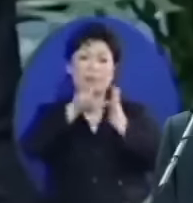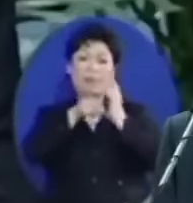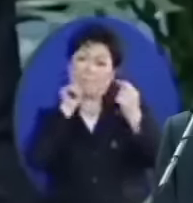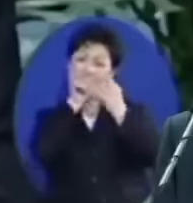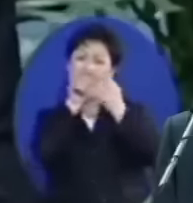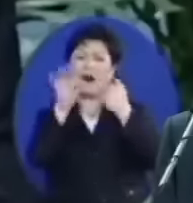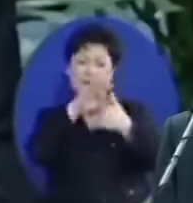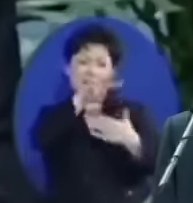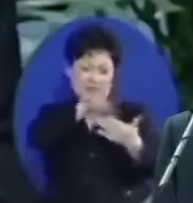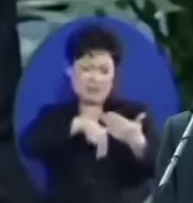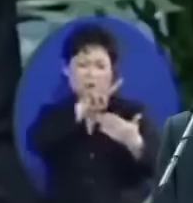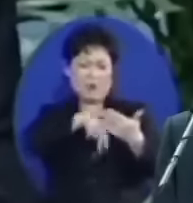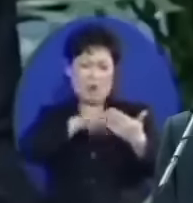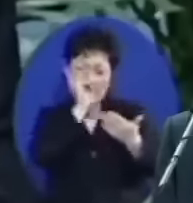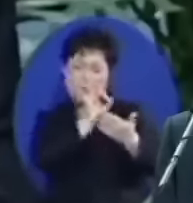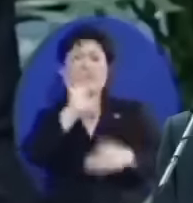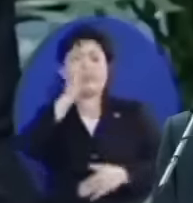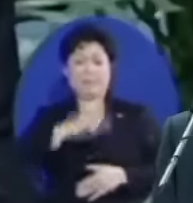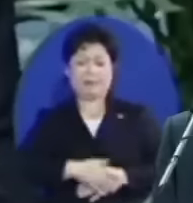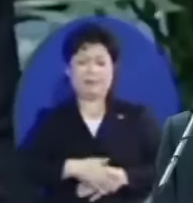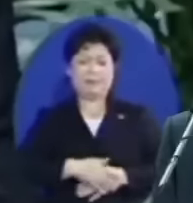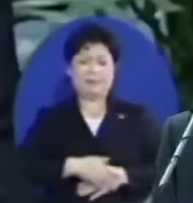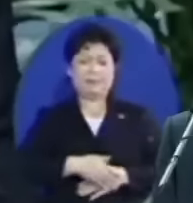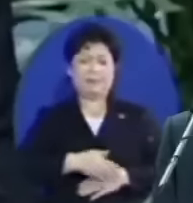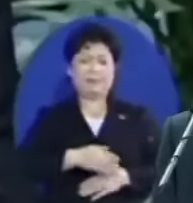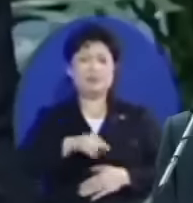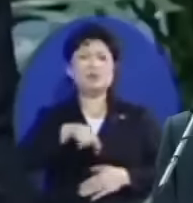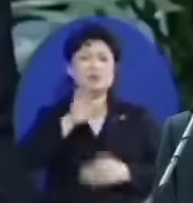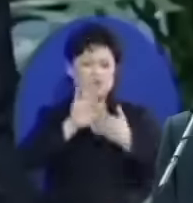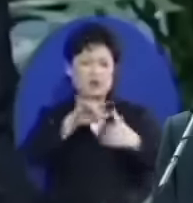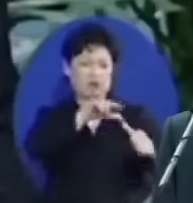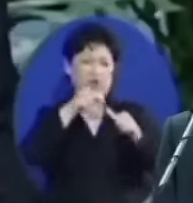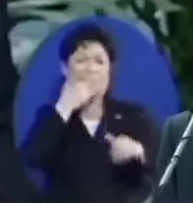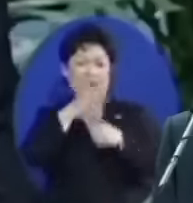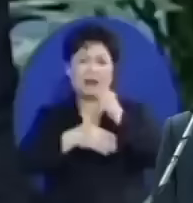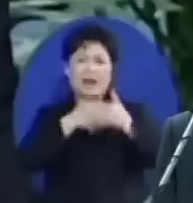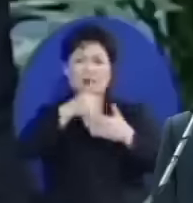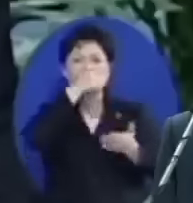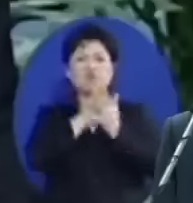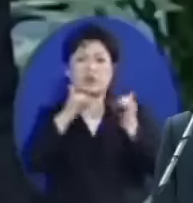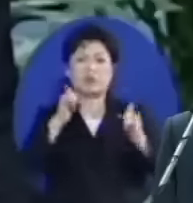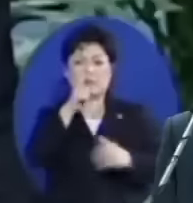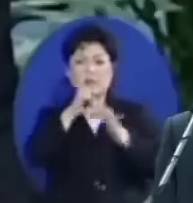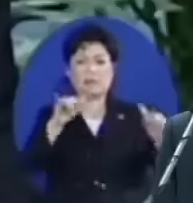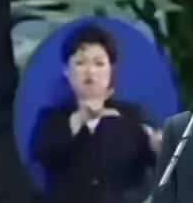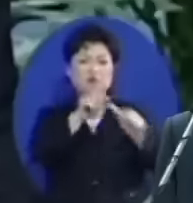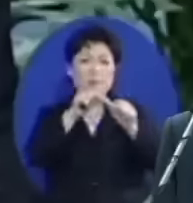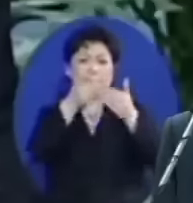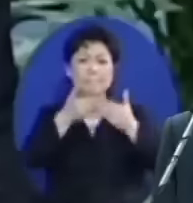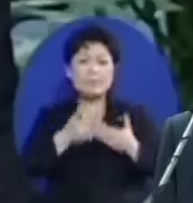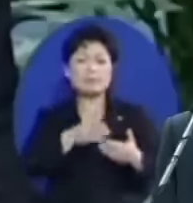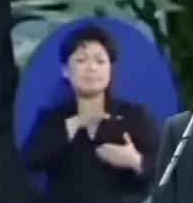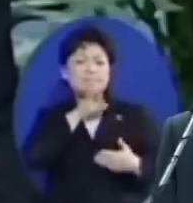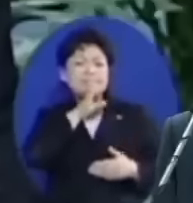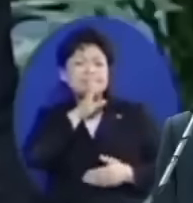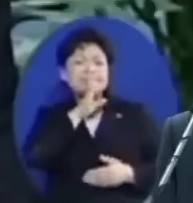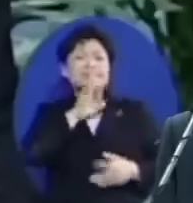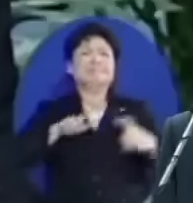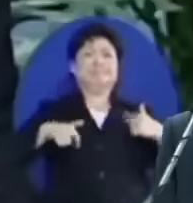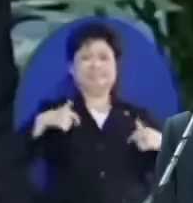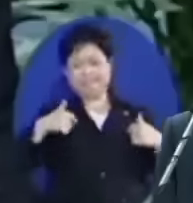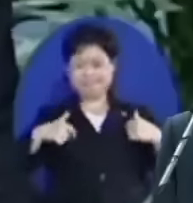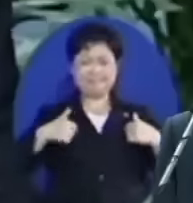보게 되고 읽게 되는 것입니다. 그리고 구원을 받게 되는 것입니다. 하나님은 죄인 한 사람이 구원받는 것을 그렇게 바라고 기뻐하시는